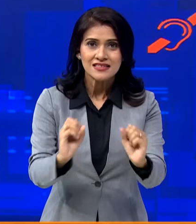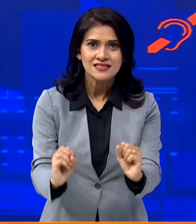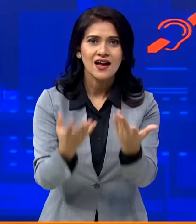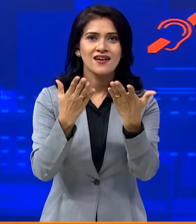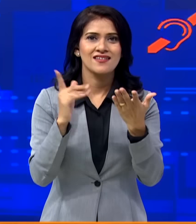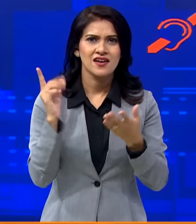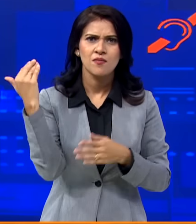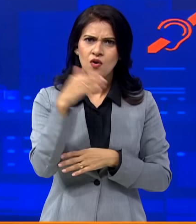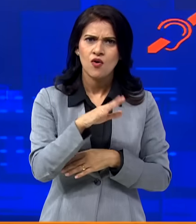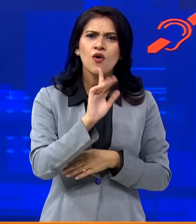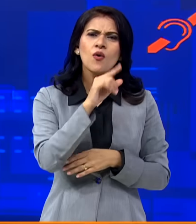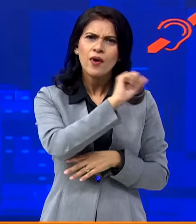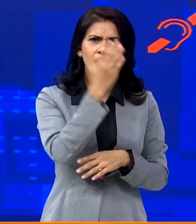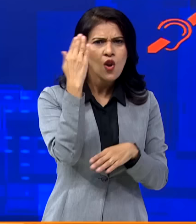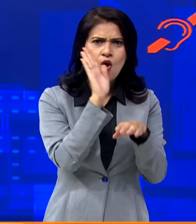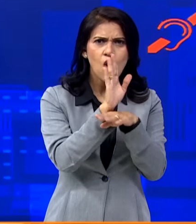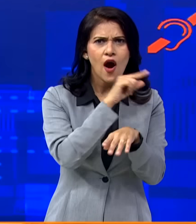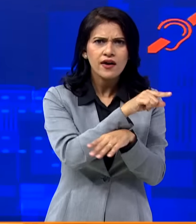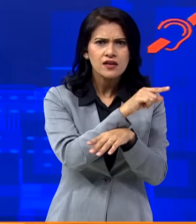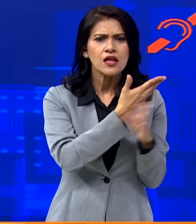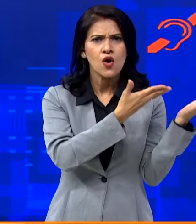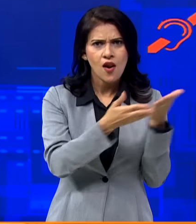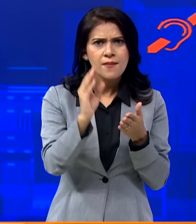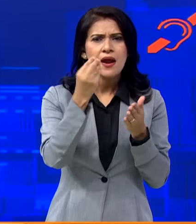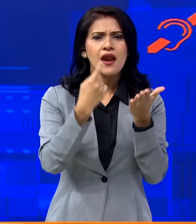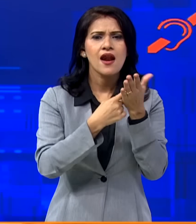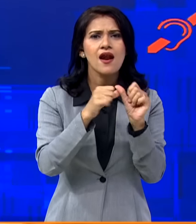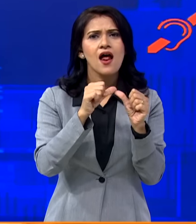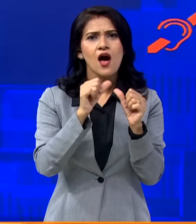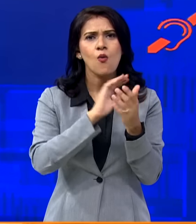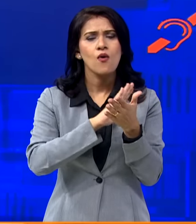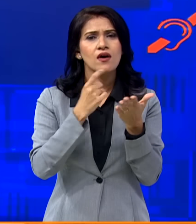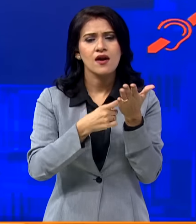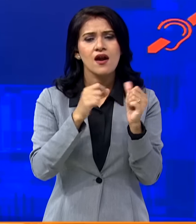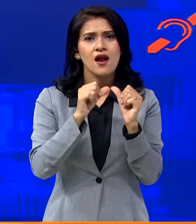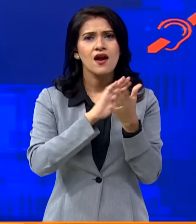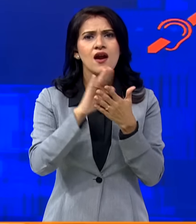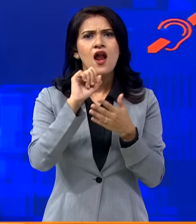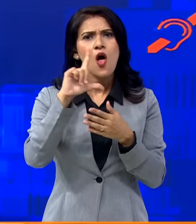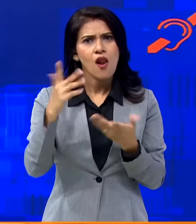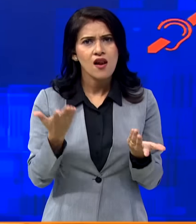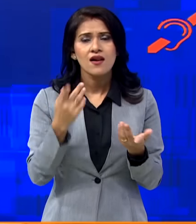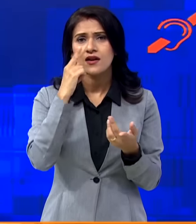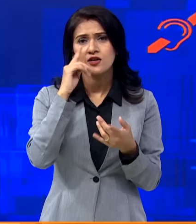कांग्रेस में थे राहुल गांधी को बुलाते सोनिया गांधी को बुला लेते रत